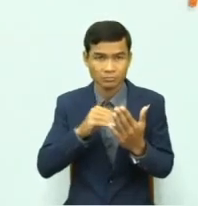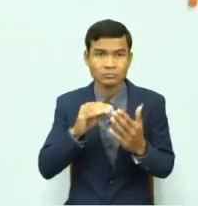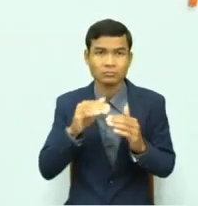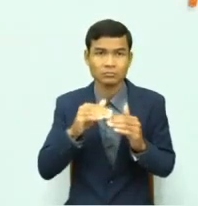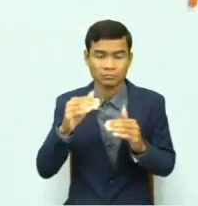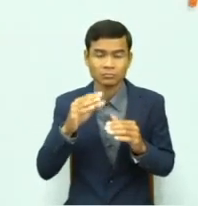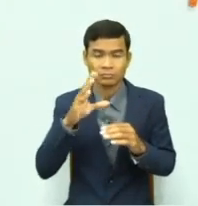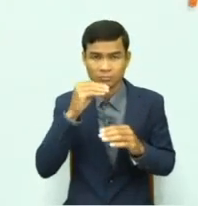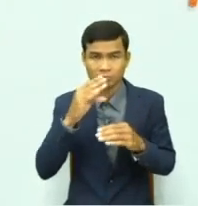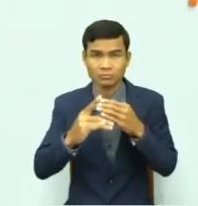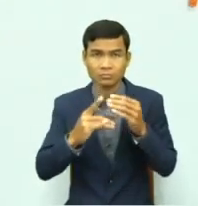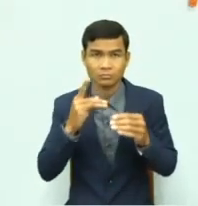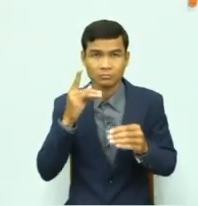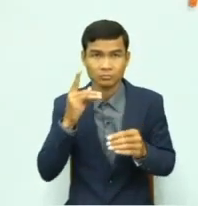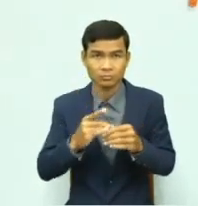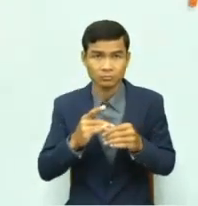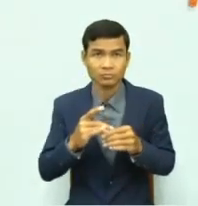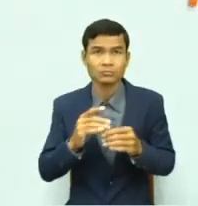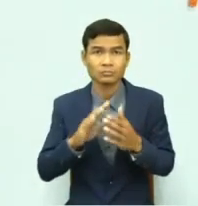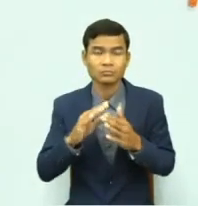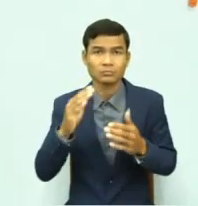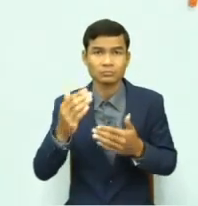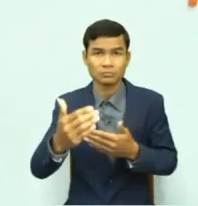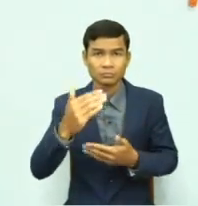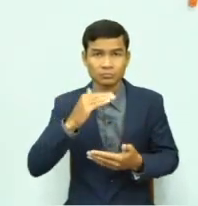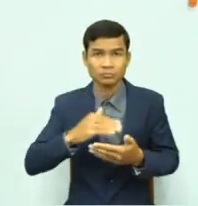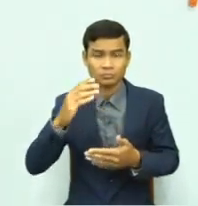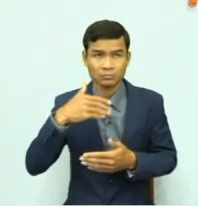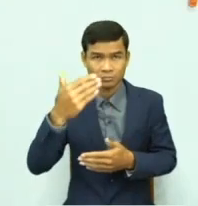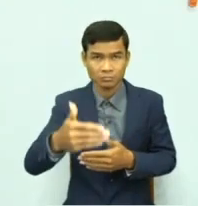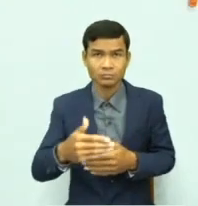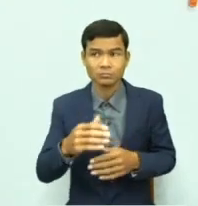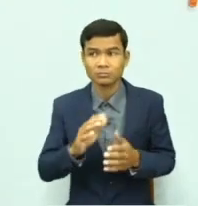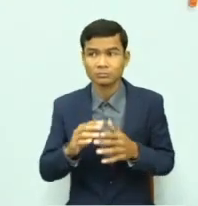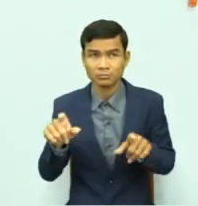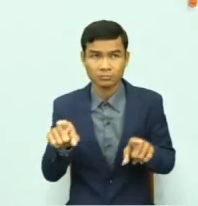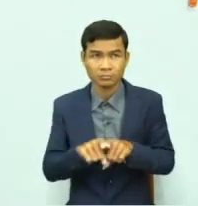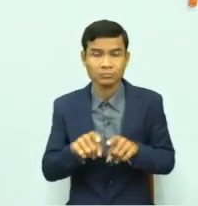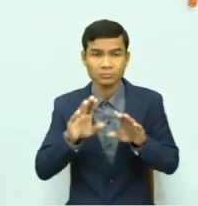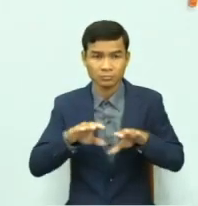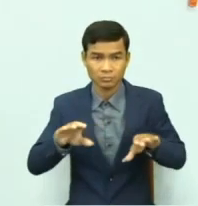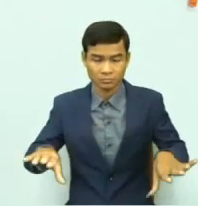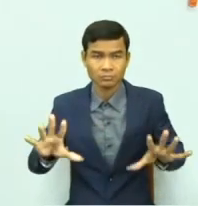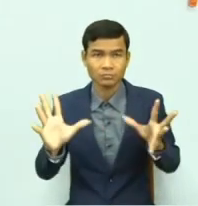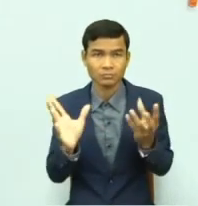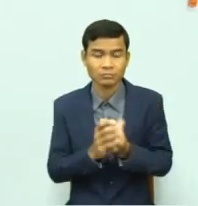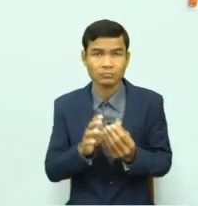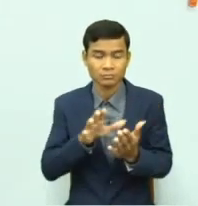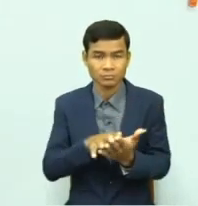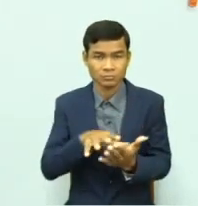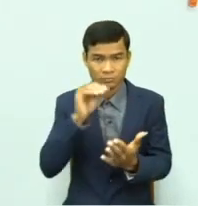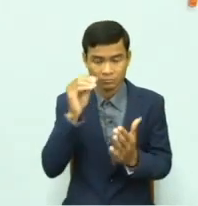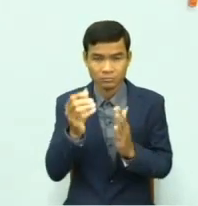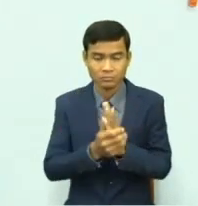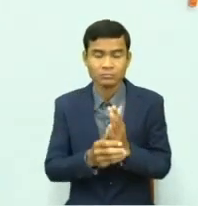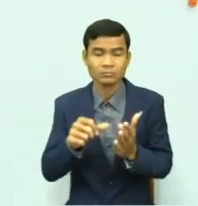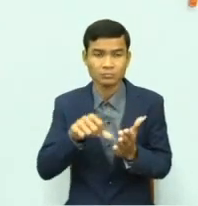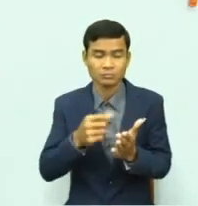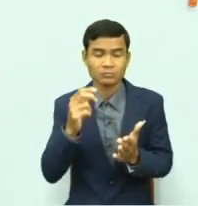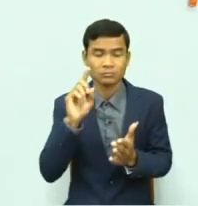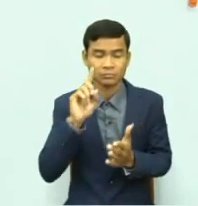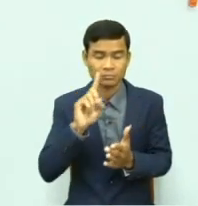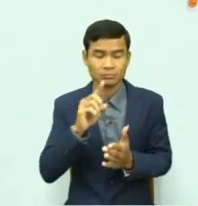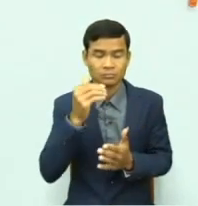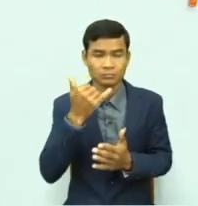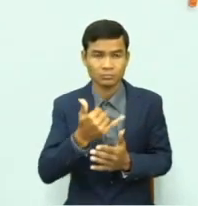nì dê âm bí xa mất tập hò nơi bếp ảnh nạ cột chàm chấm. Xâm rạp con đam mê sắp hơi sắc xa cố. Con bạc nơi tâm bò ti mùi rơi